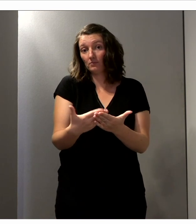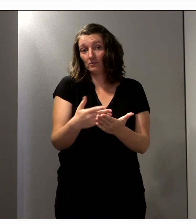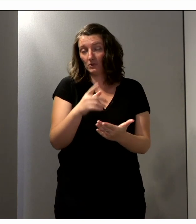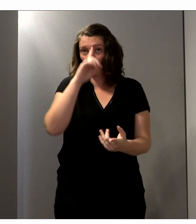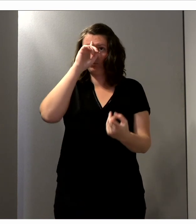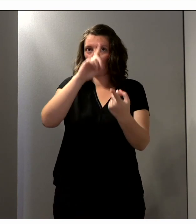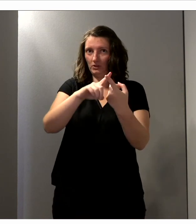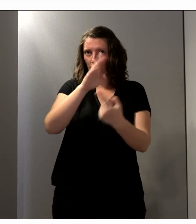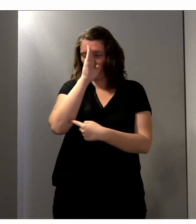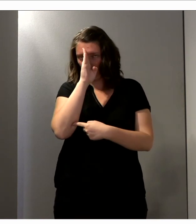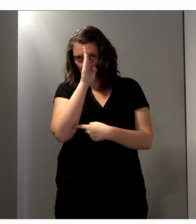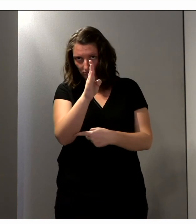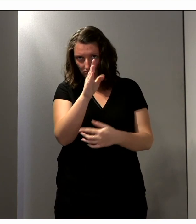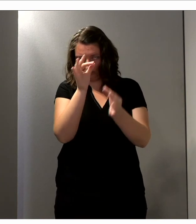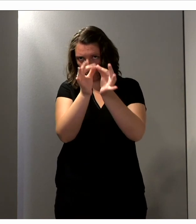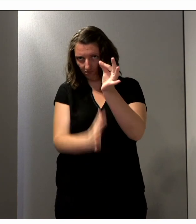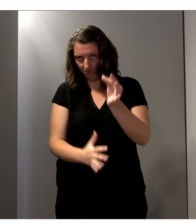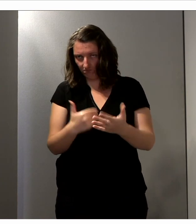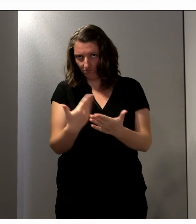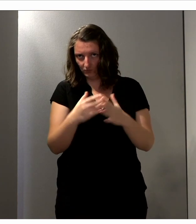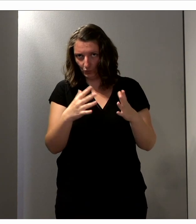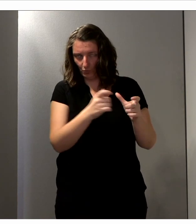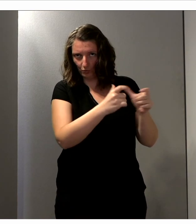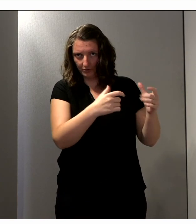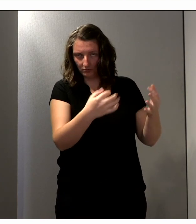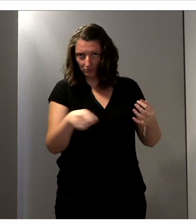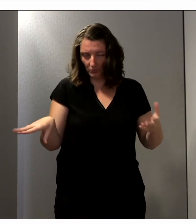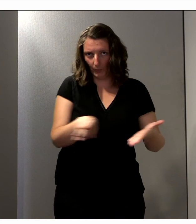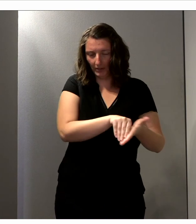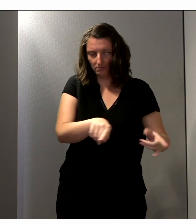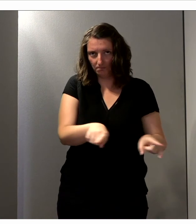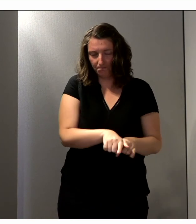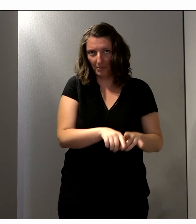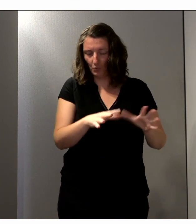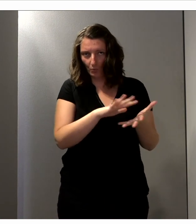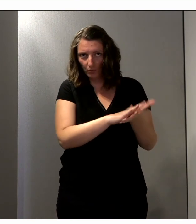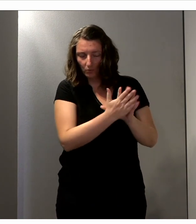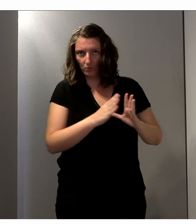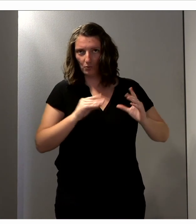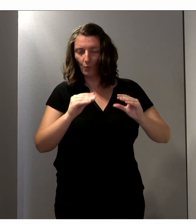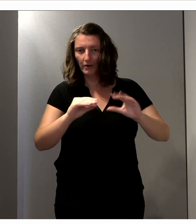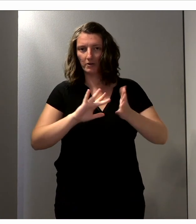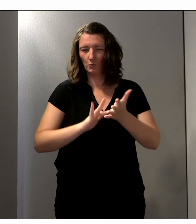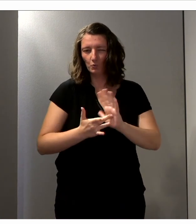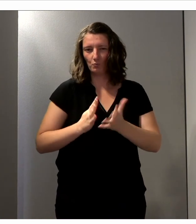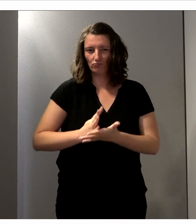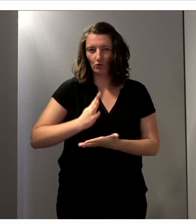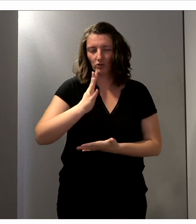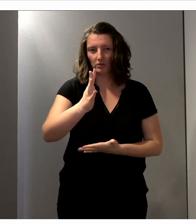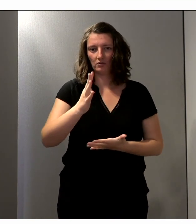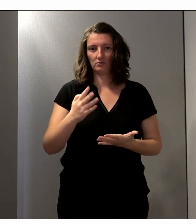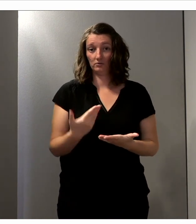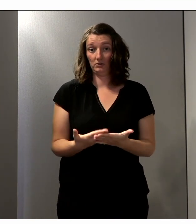à terme ce qu'il faut envisager. Comment peut-on faire tout cela pour que,